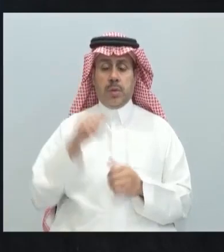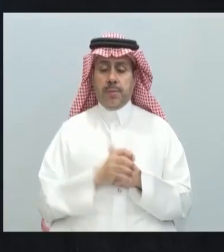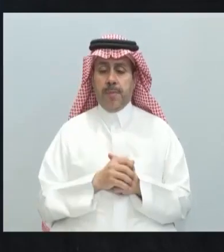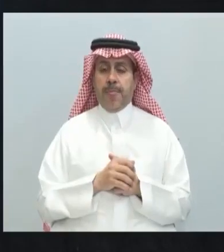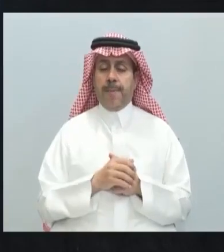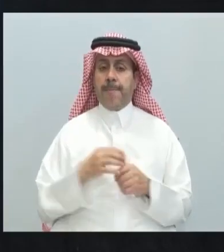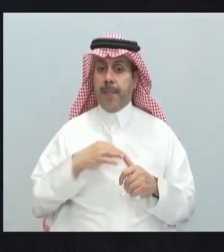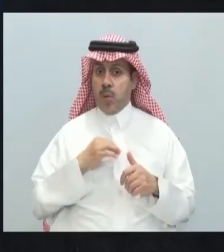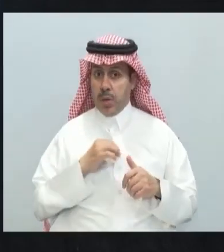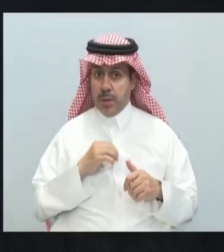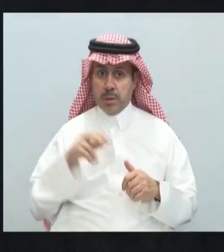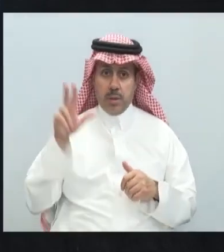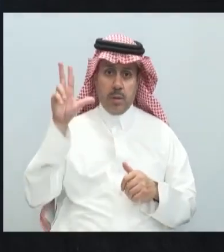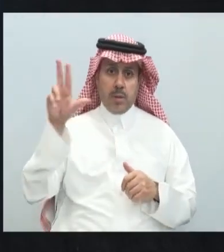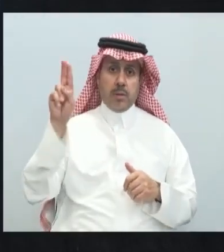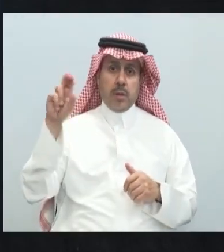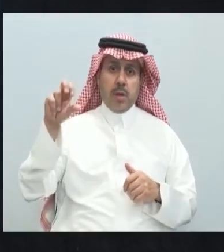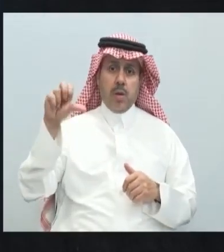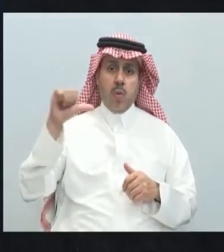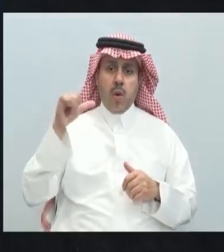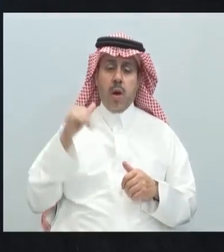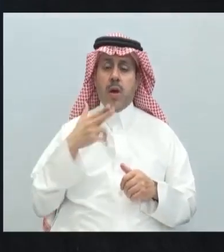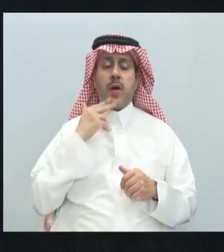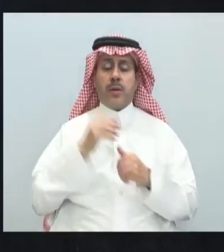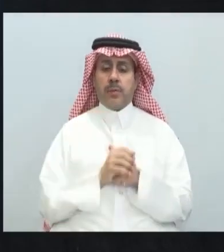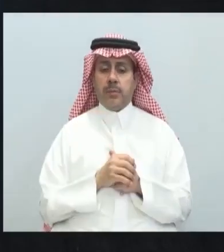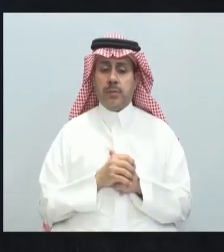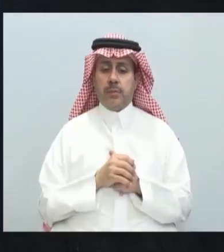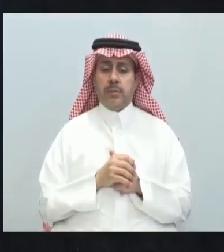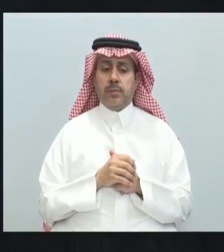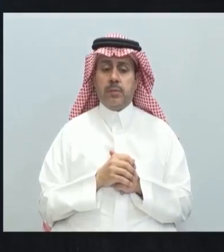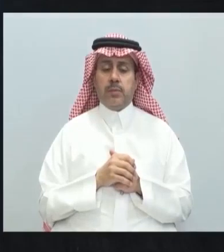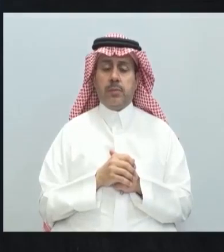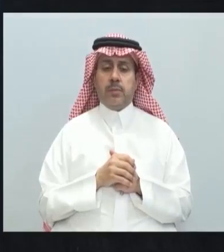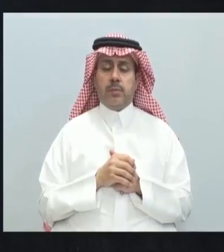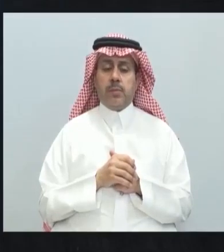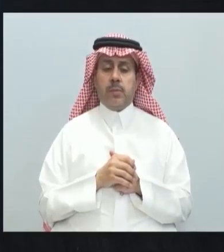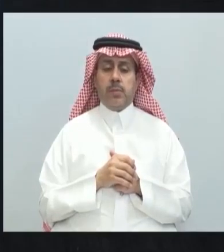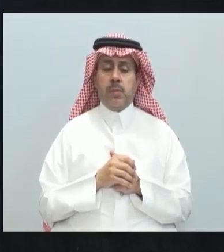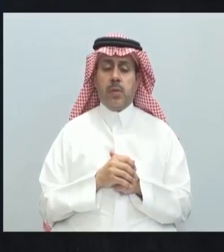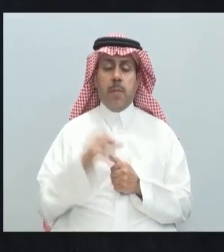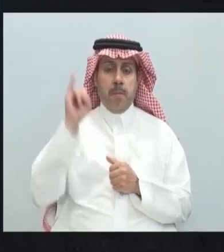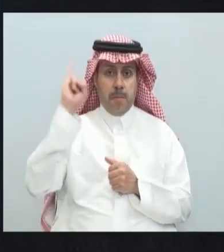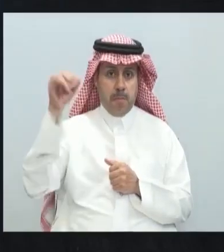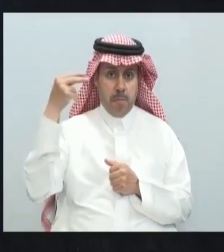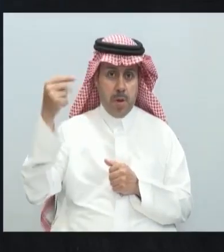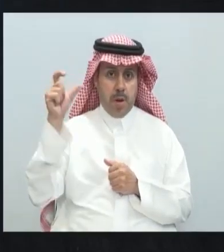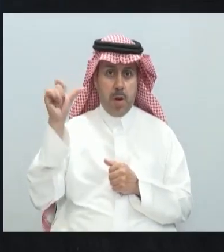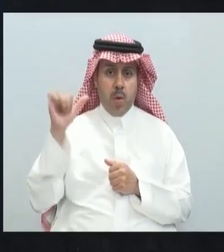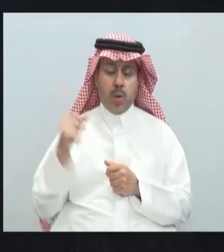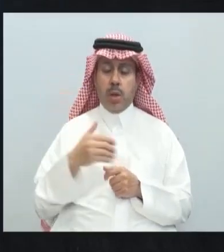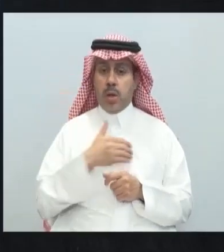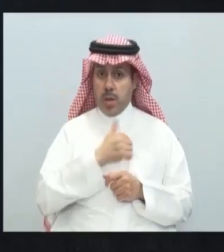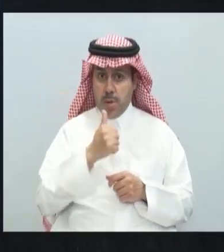التقوى ذلك خير اكد على خيريه هذا اللباس وان كان معنويا لكن هو الاصل